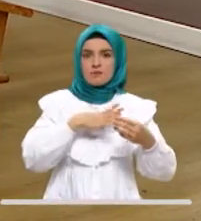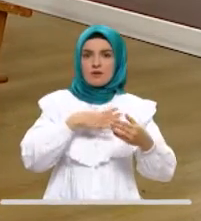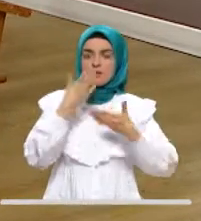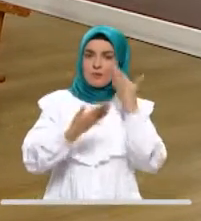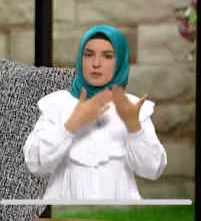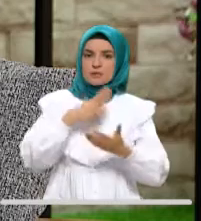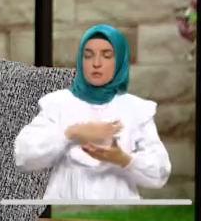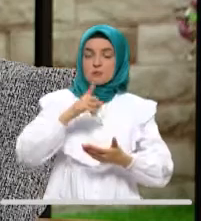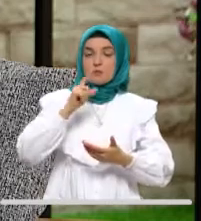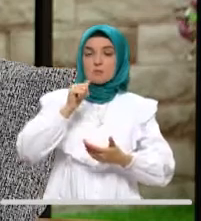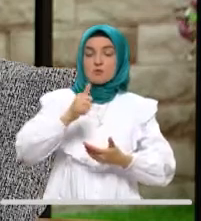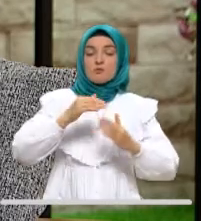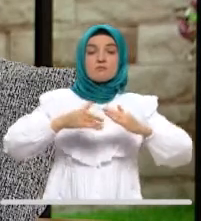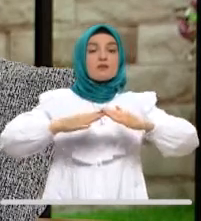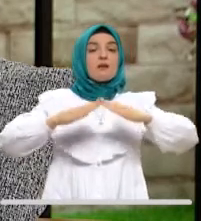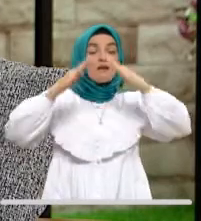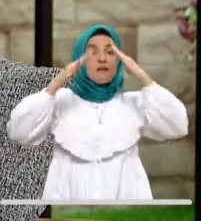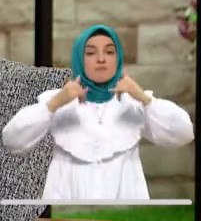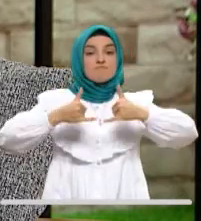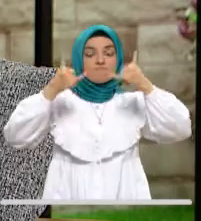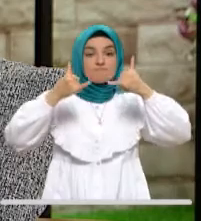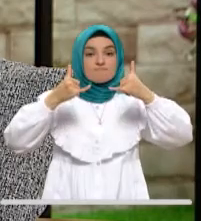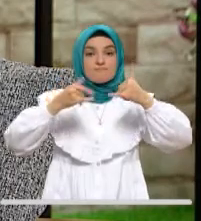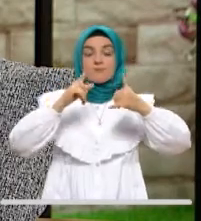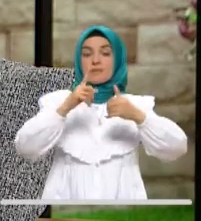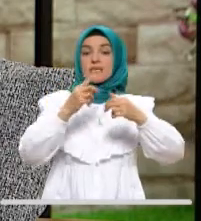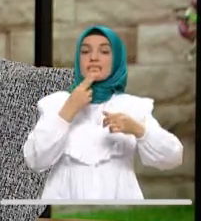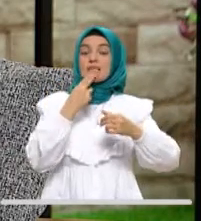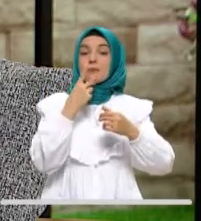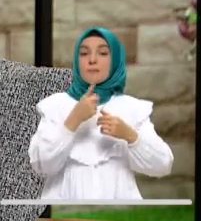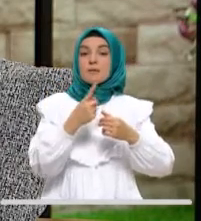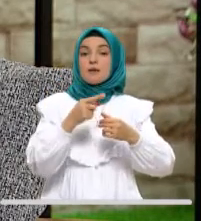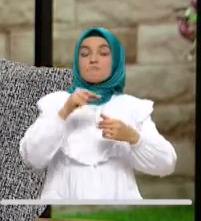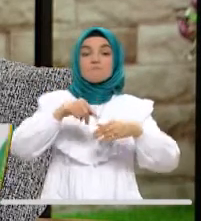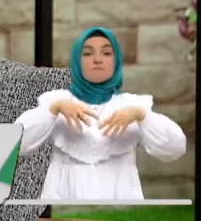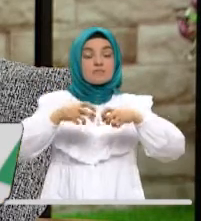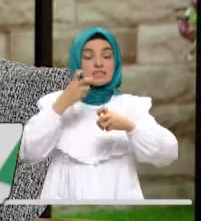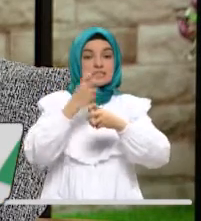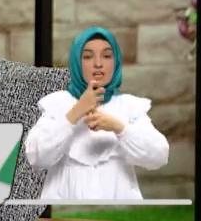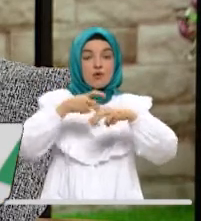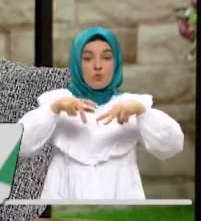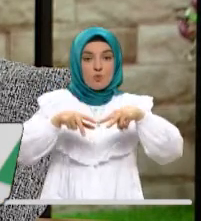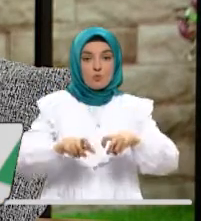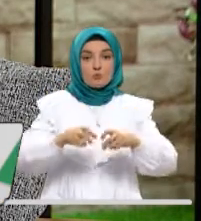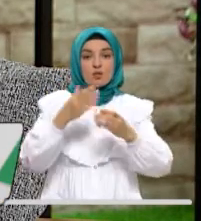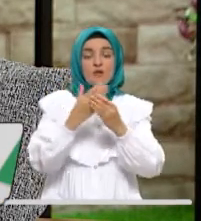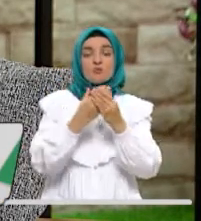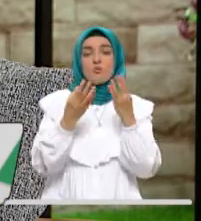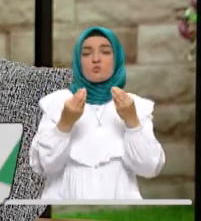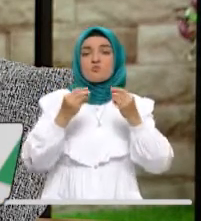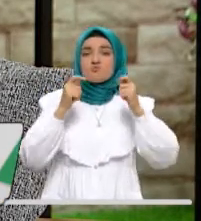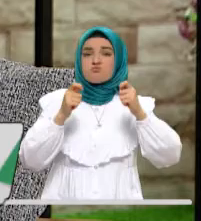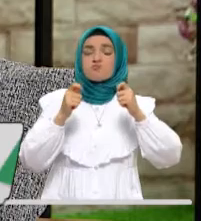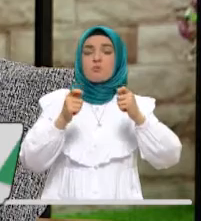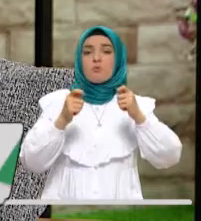Bir gün saraydaki cariyelerden bir tanesi Topkapı Sarayı'ndaki harem taşlığına oturmuş. Dersler ağır gelmiş, işler biraz